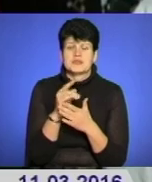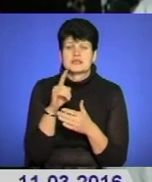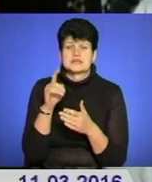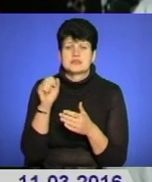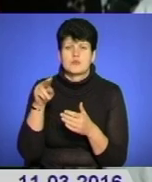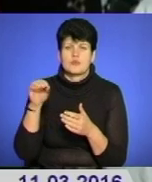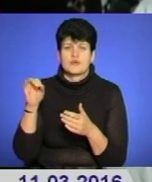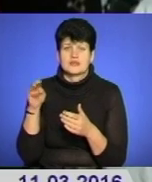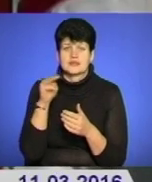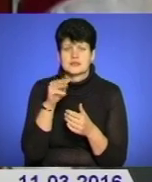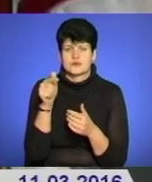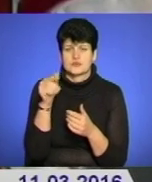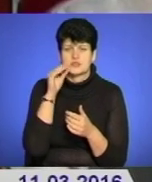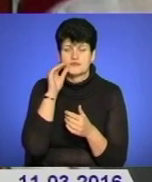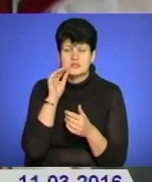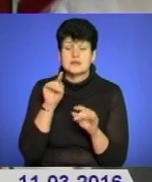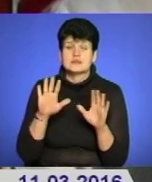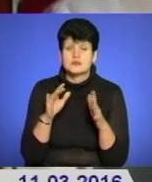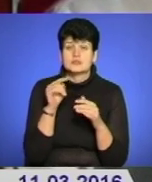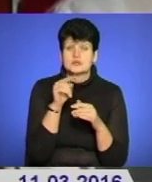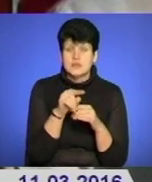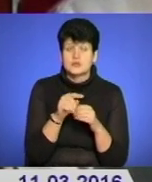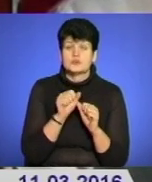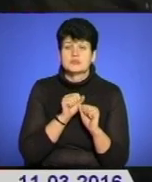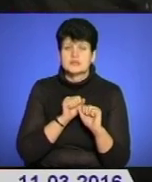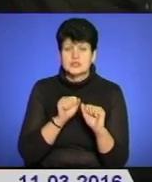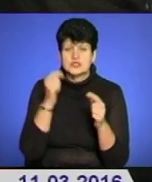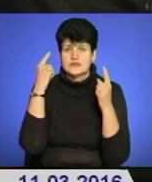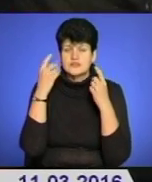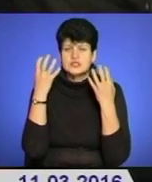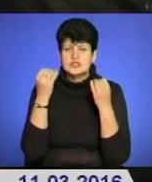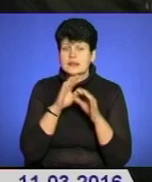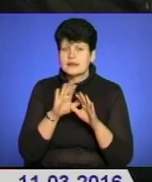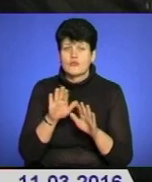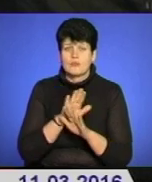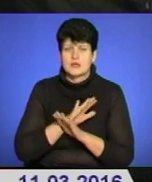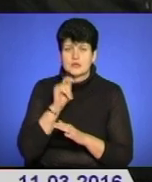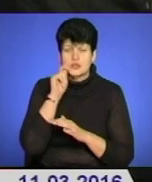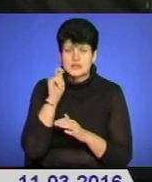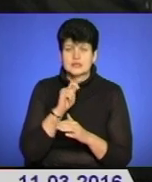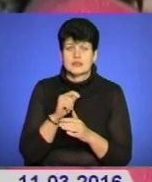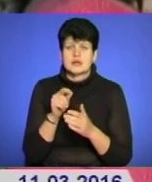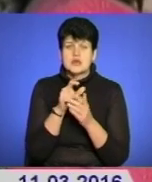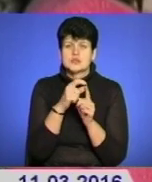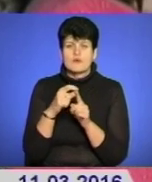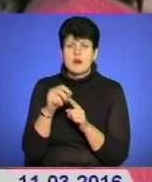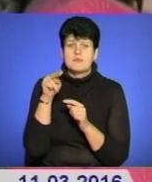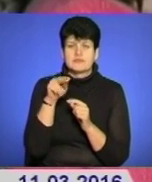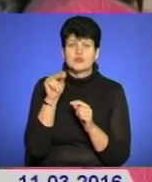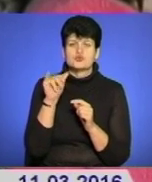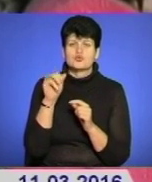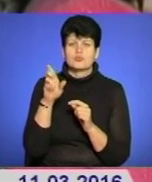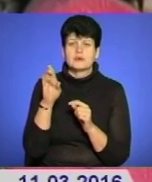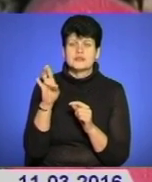Тараса Шевченка. Але склалося так, що патріотичний твір «Ще не умерла України» на слова Павла Чубинського дав